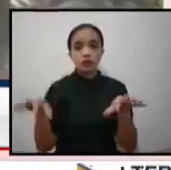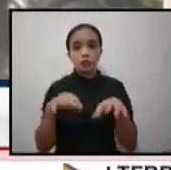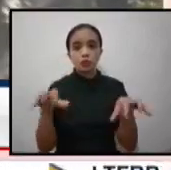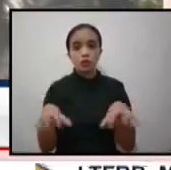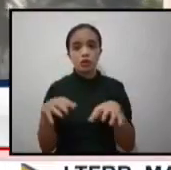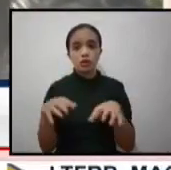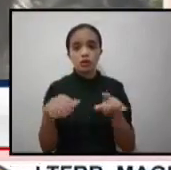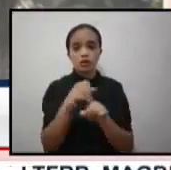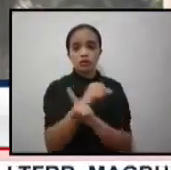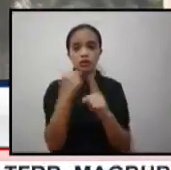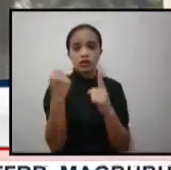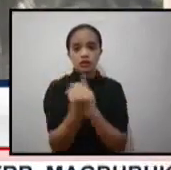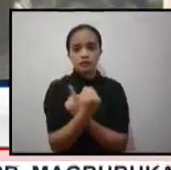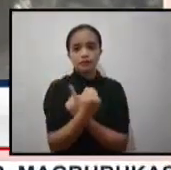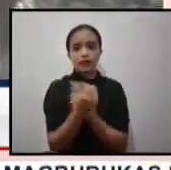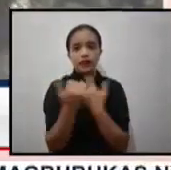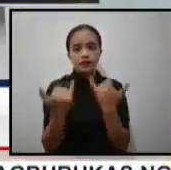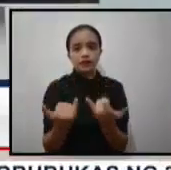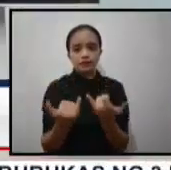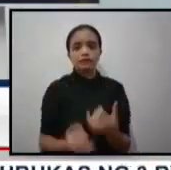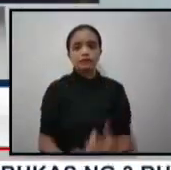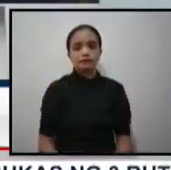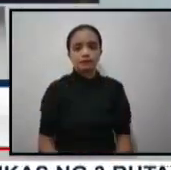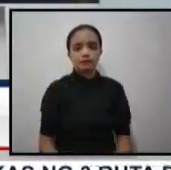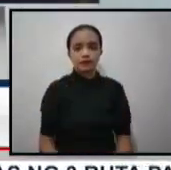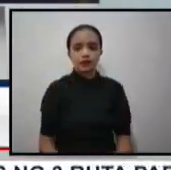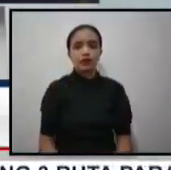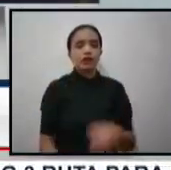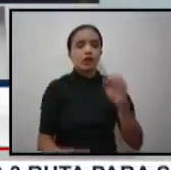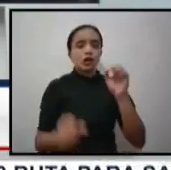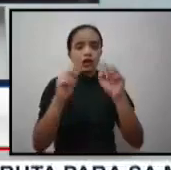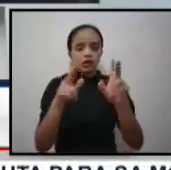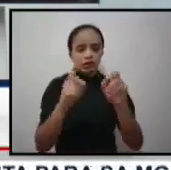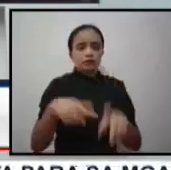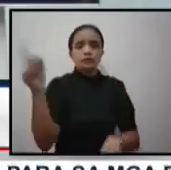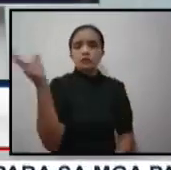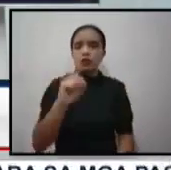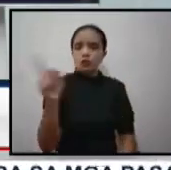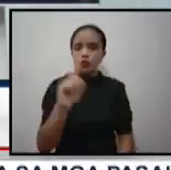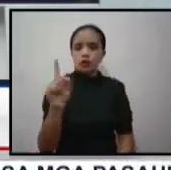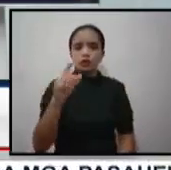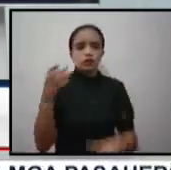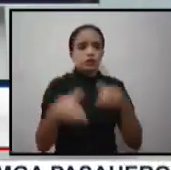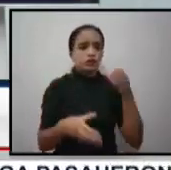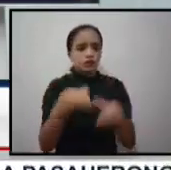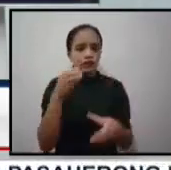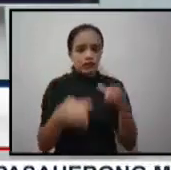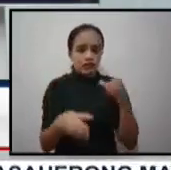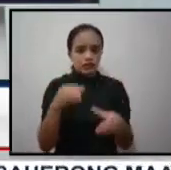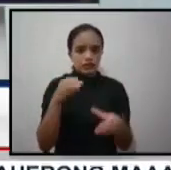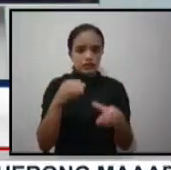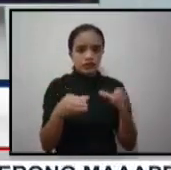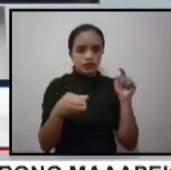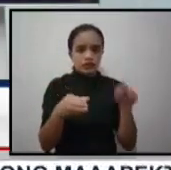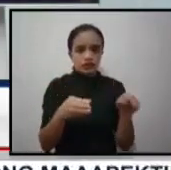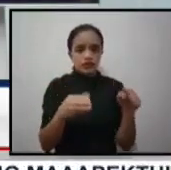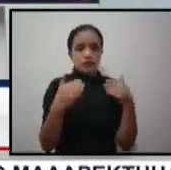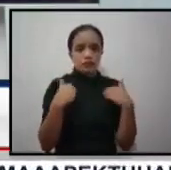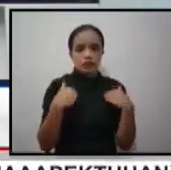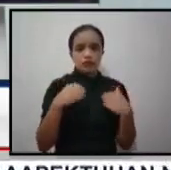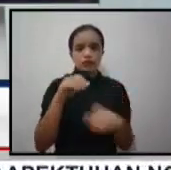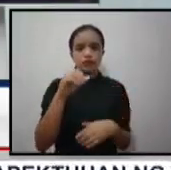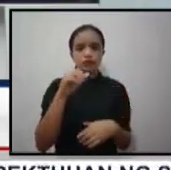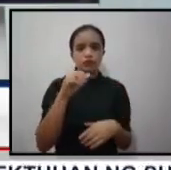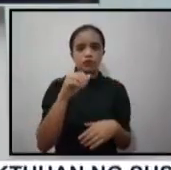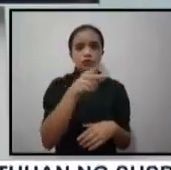now. Okay, Major, ano-ano po bang kaso ang kinakaharap ni Mujasan at kailangan siyang arestuhin, o meron